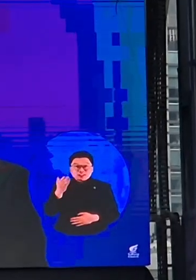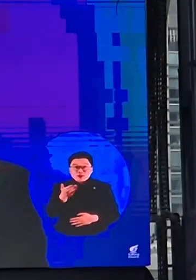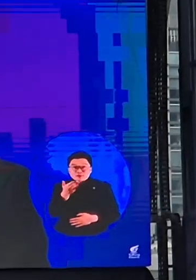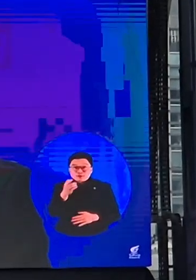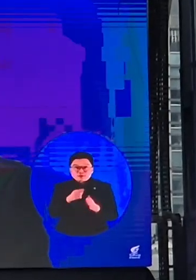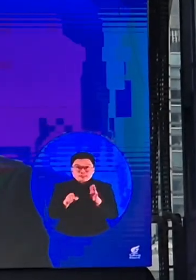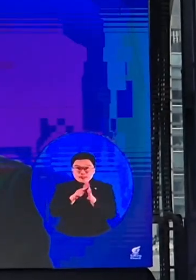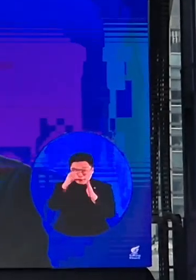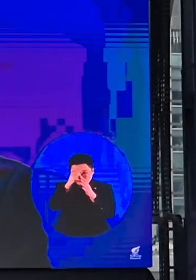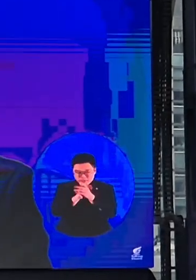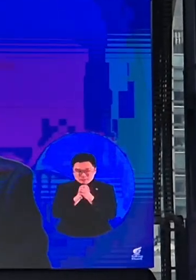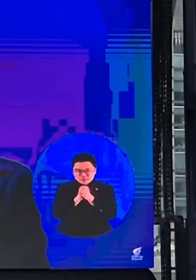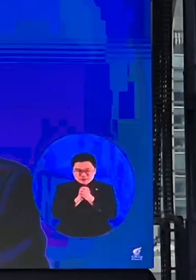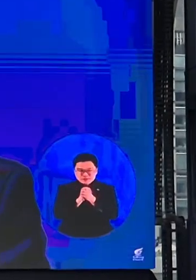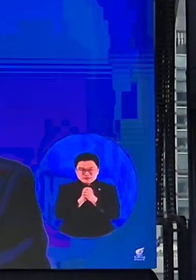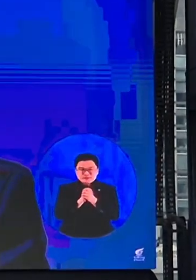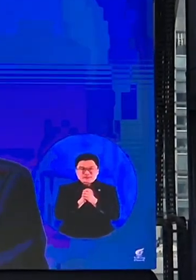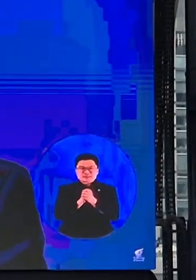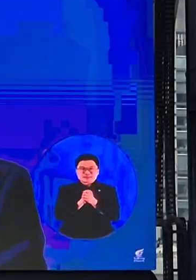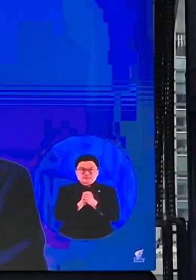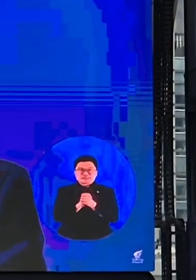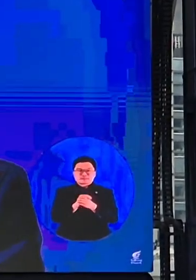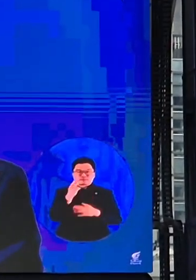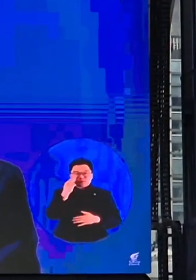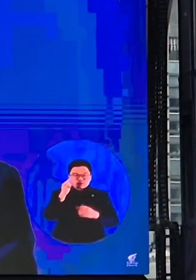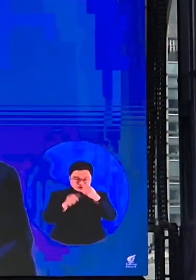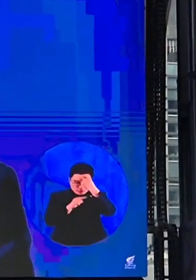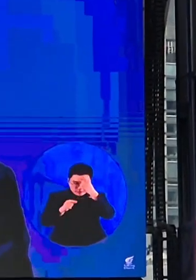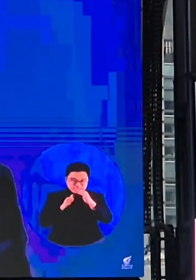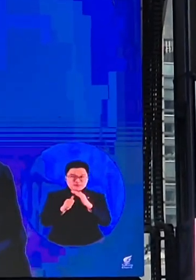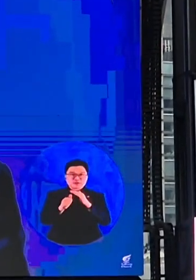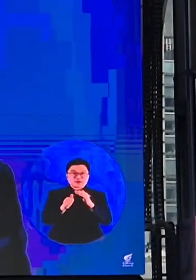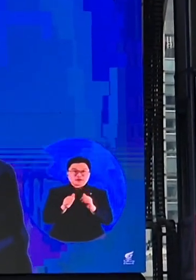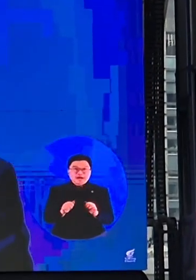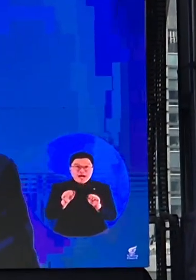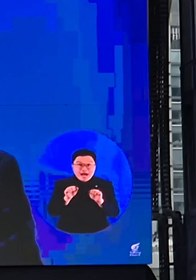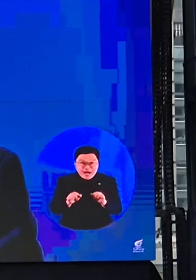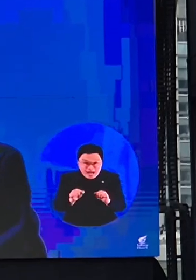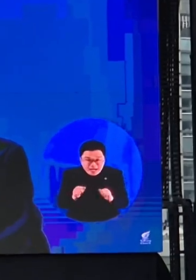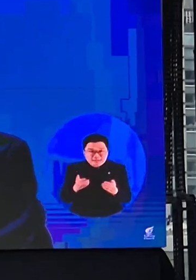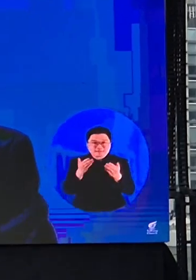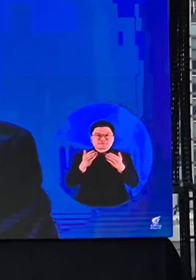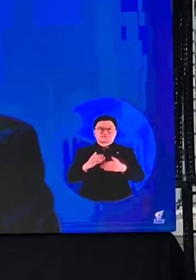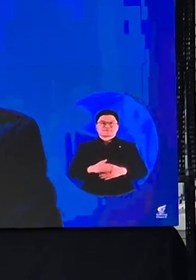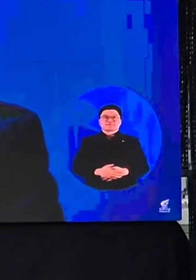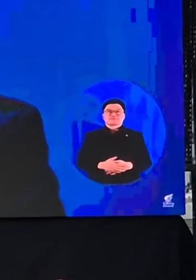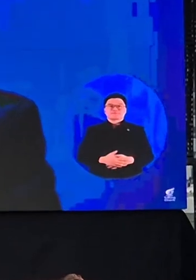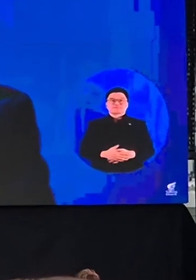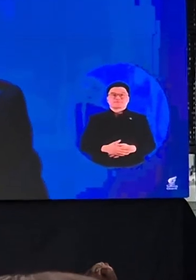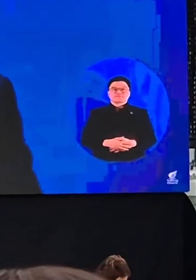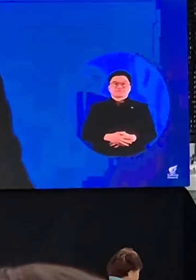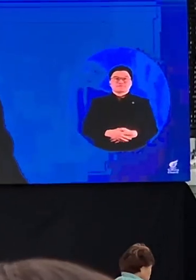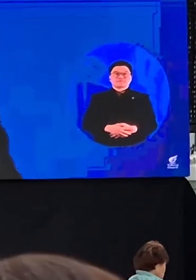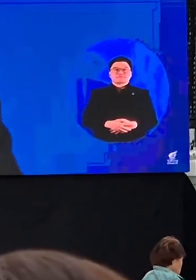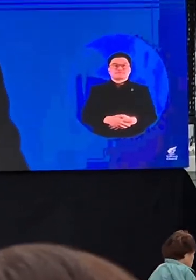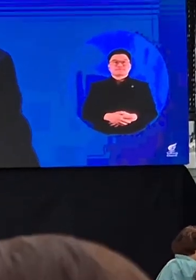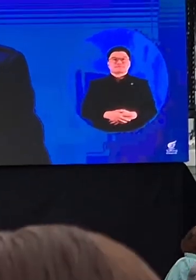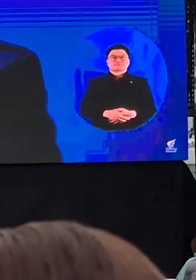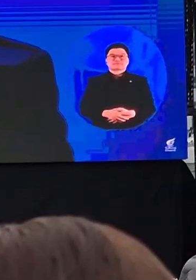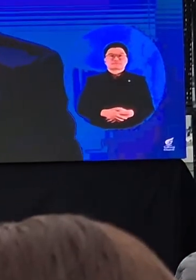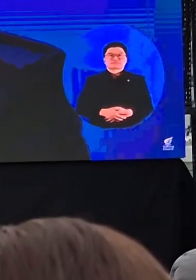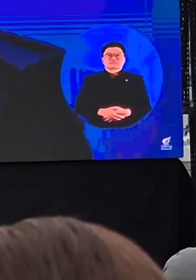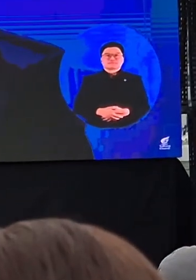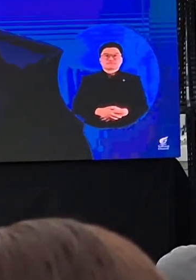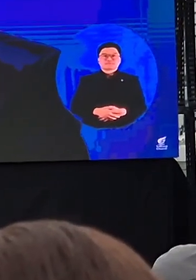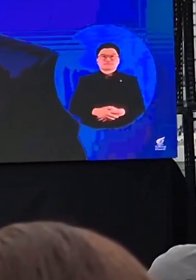기도하고 있는 크리스천 성도님들을 대표하여 문안 인사를 드립니다. We join our hearts with yours, knowing that the blood of our